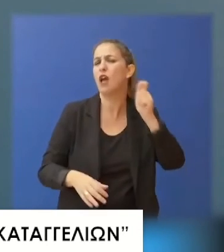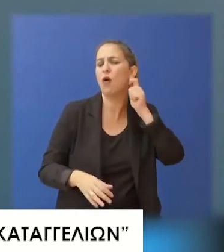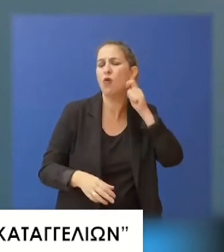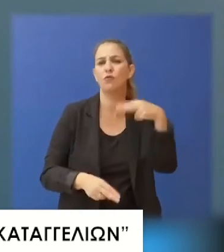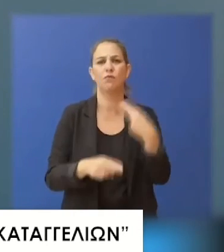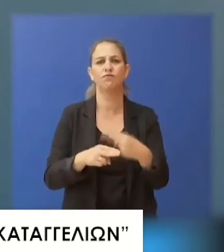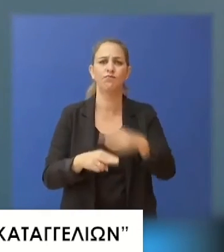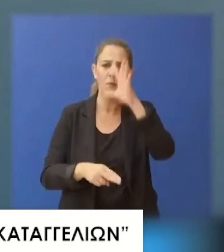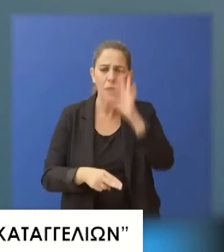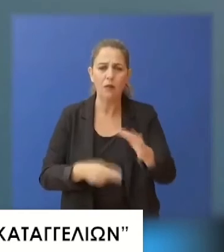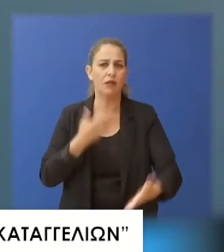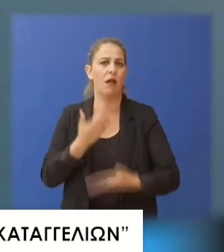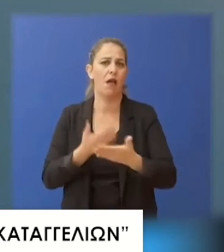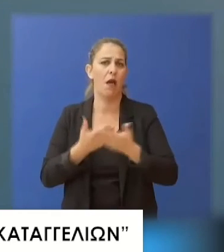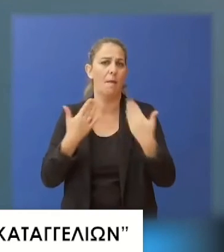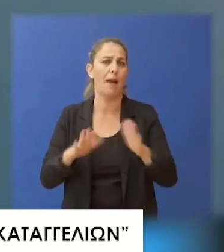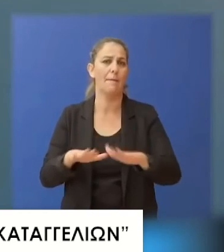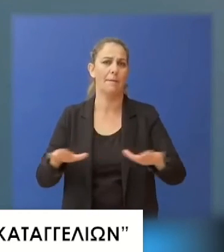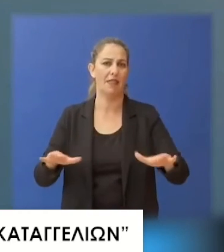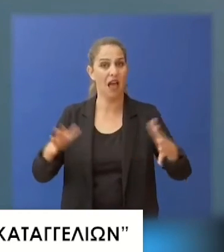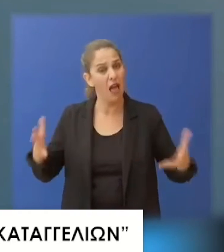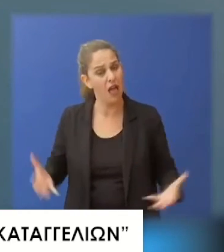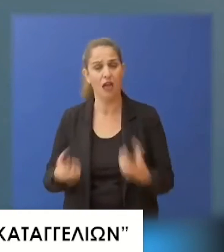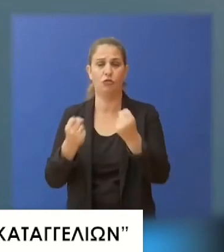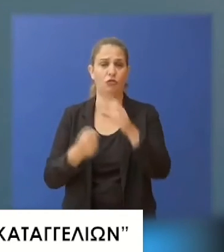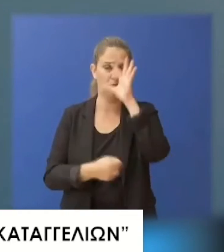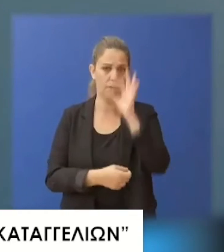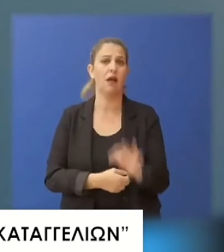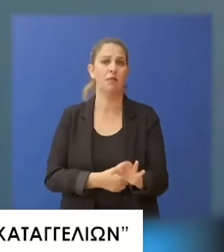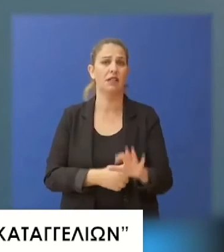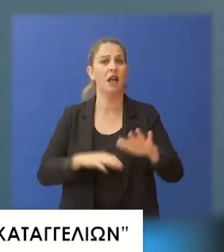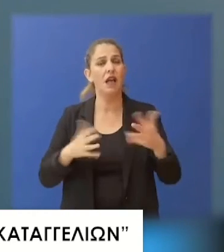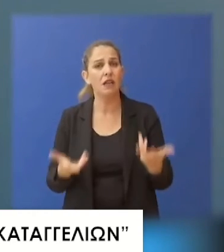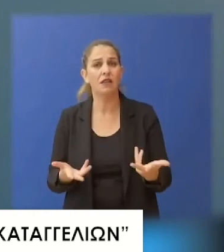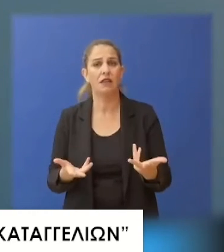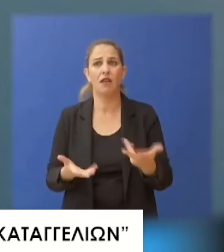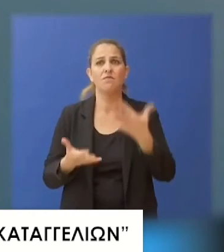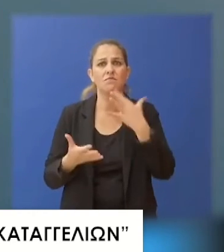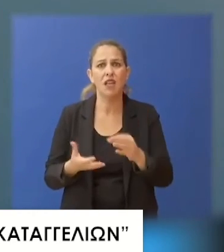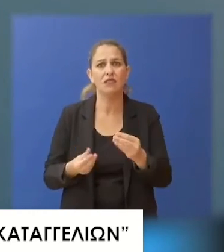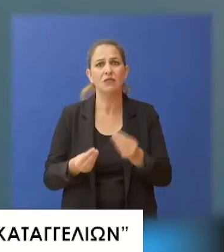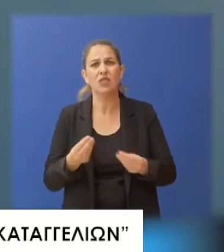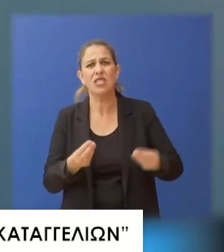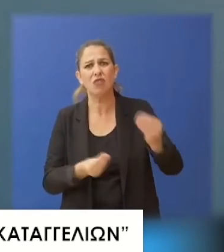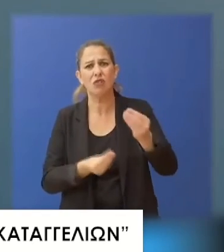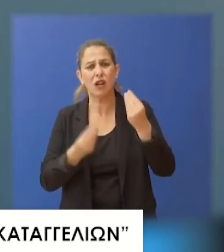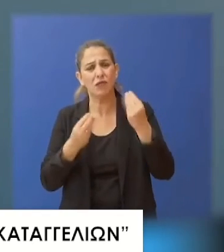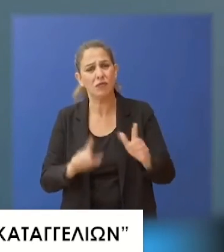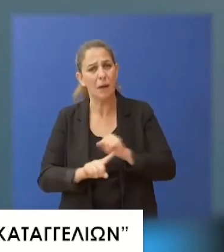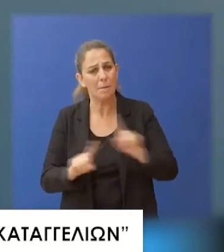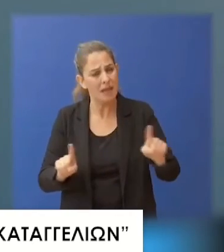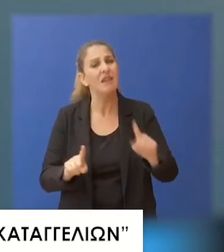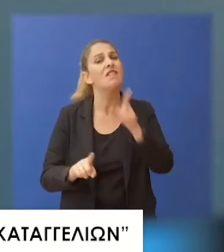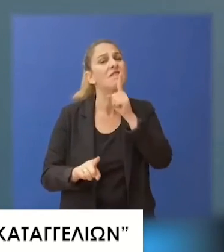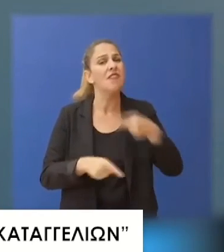παιδιά. Στην κυριολεξία έχουν σώσει ανθρώπινες ζωές και έχουν αποτρέψει ανθρώπινες τραγωδίες. Επειδή